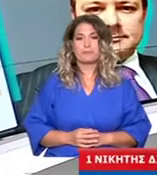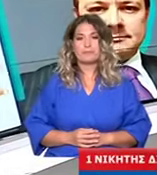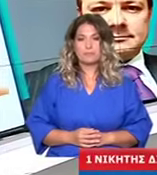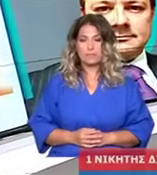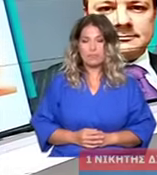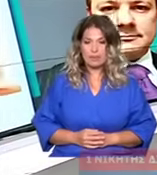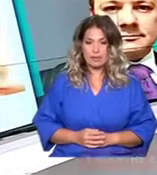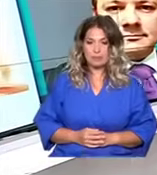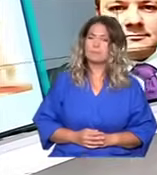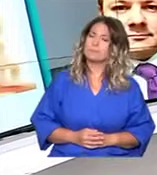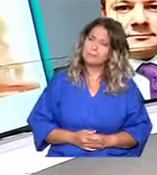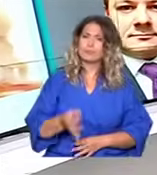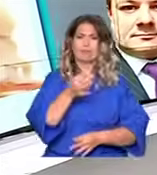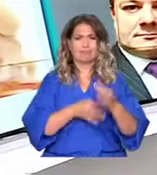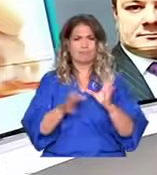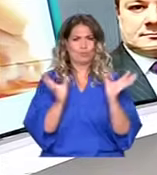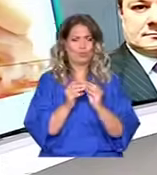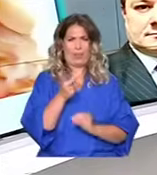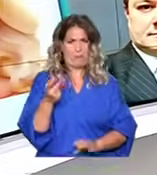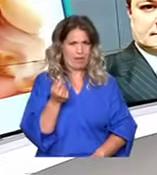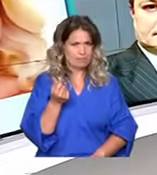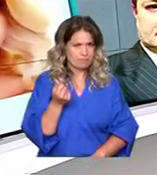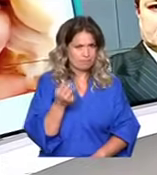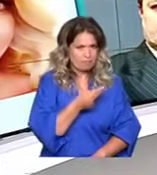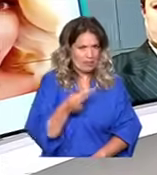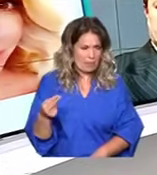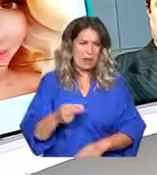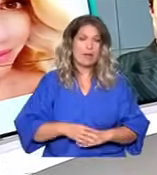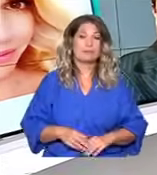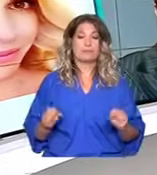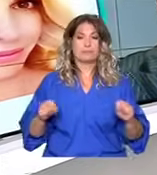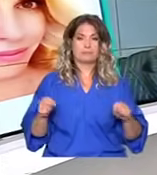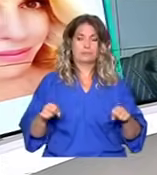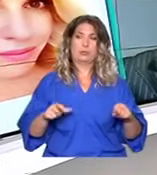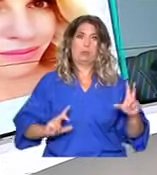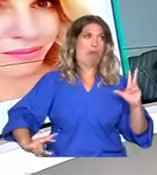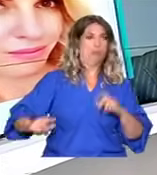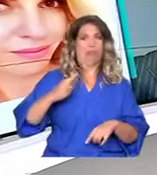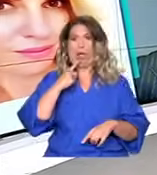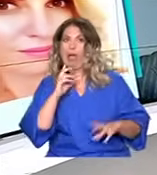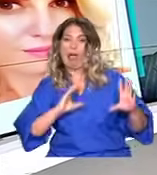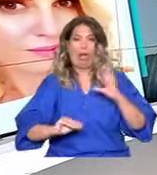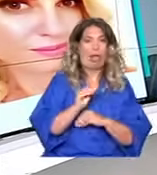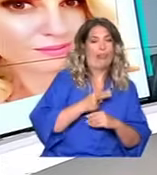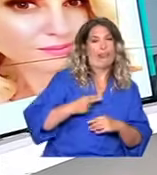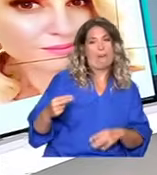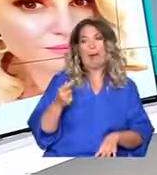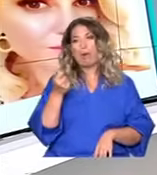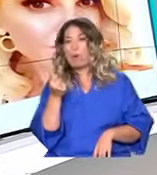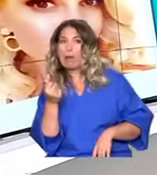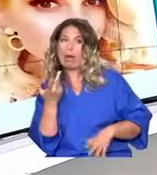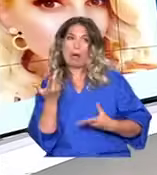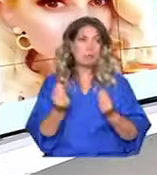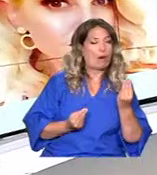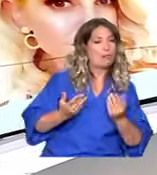συνεχίσουμε, Άσπα, γιατί έχουμε συνέχεια στα οικονομικά. Ακριβώς, Νίκο, έχει γίνει μεγάλη συζήτηση, έχουν υποθεί πάρα πολλά για τα οικονομικά.